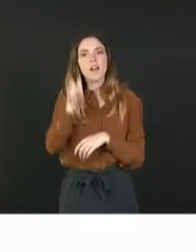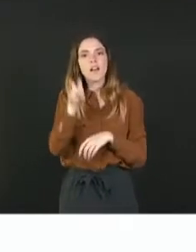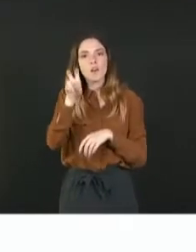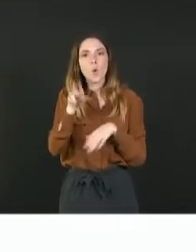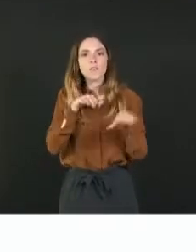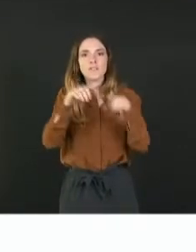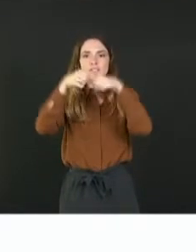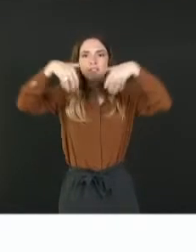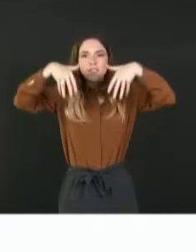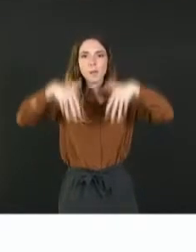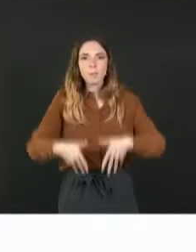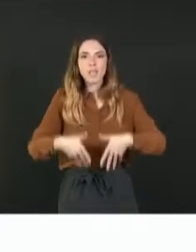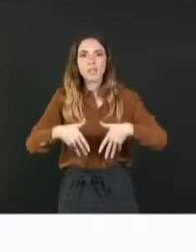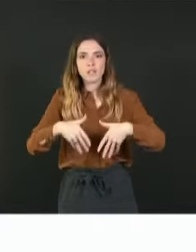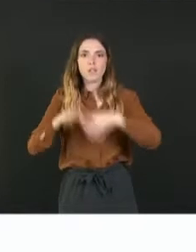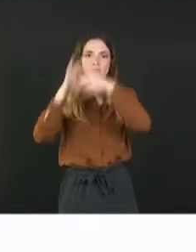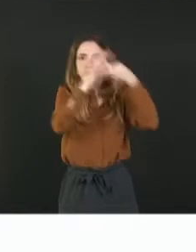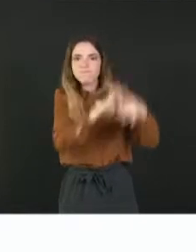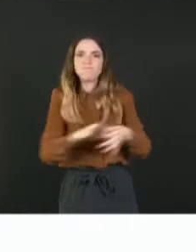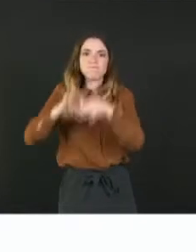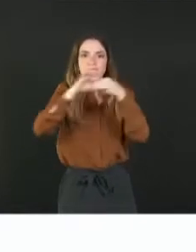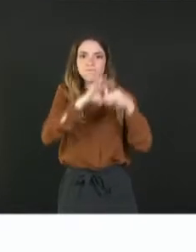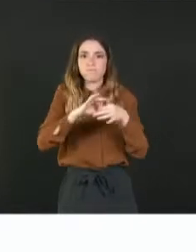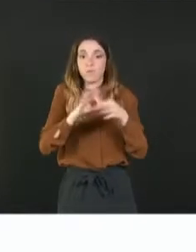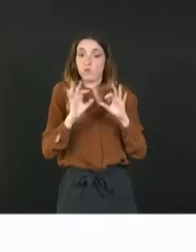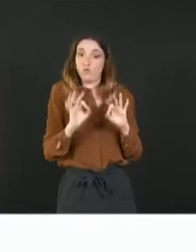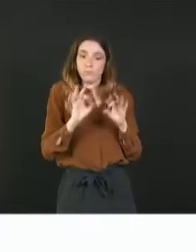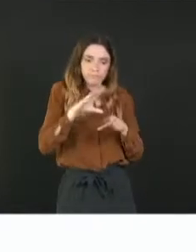effectivement, concernant la forêt,